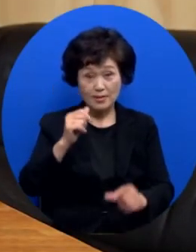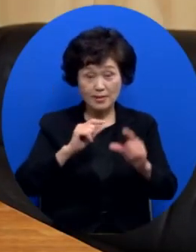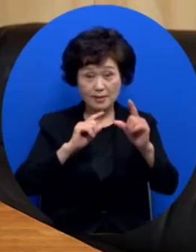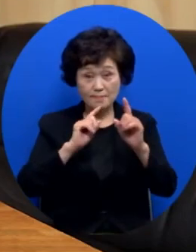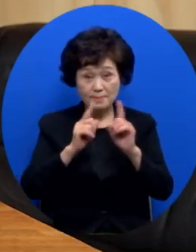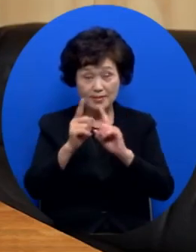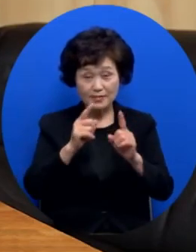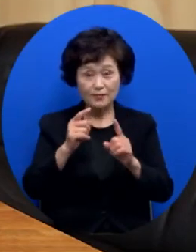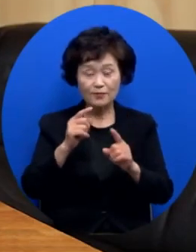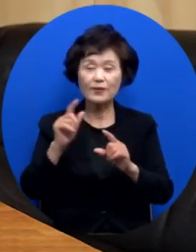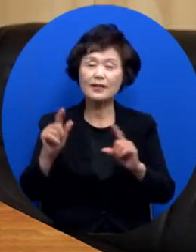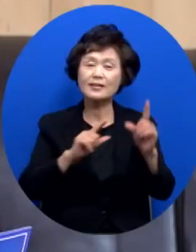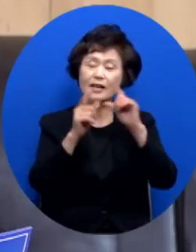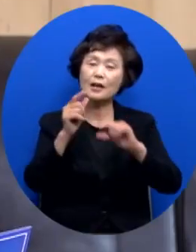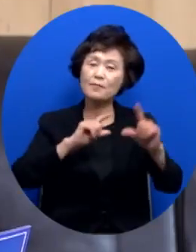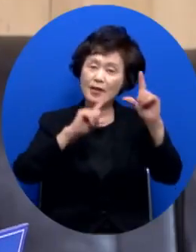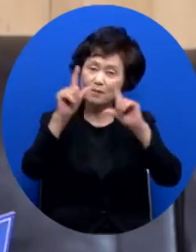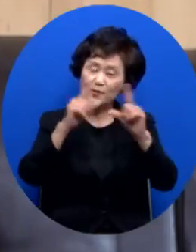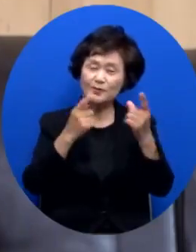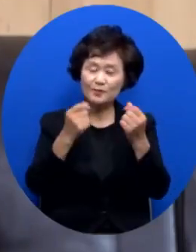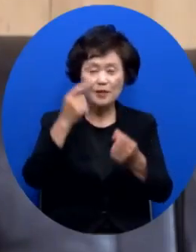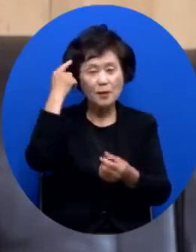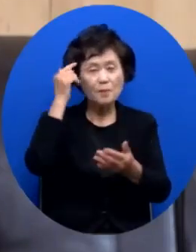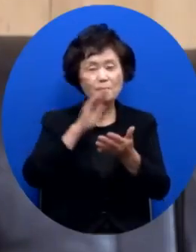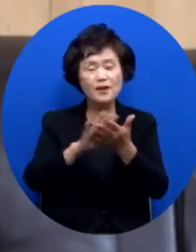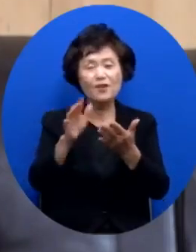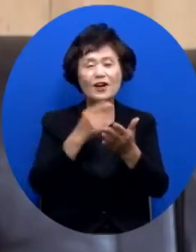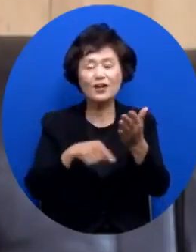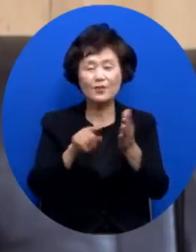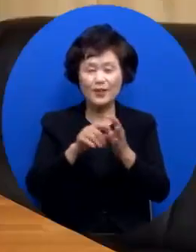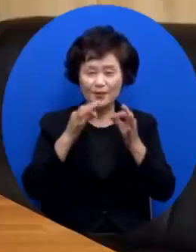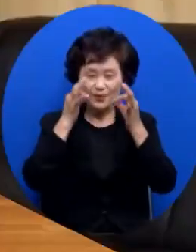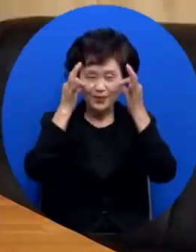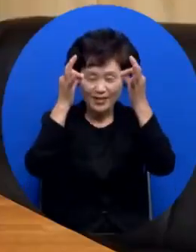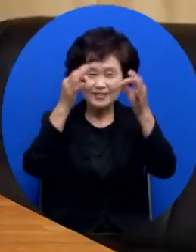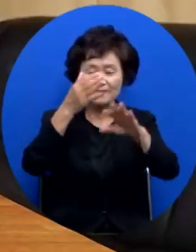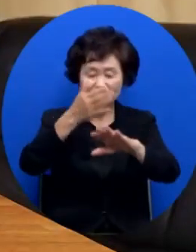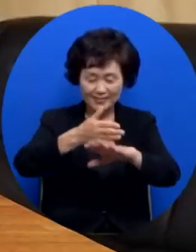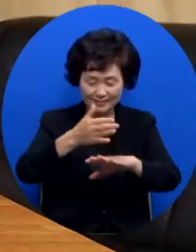평화를 위해 노력하도록 하겠습니다. 오늘 말씀 감사합니다. 감사합니다. 예.